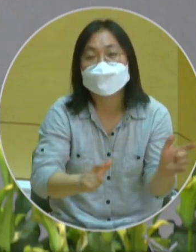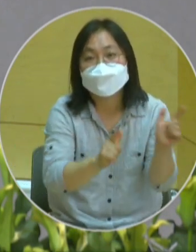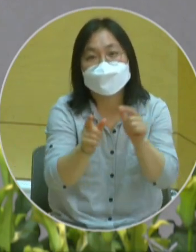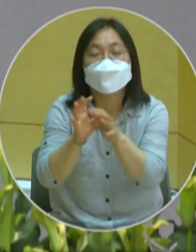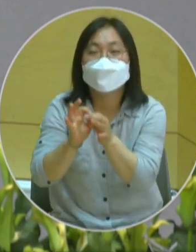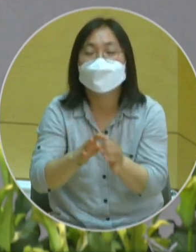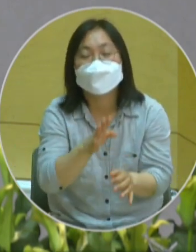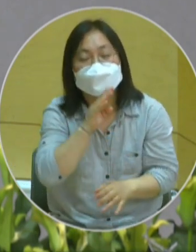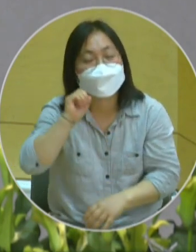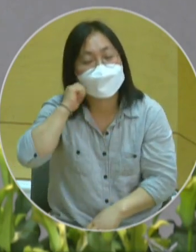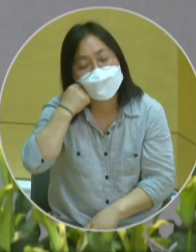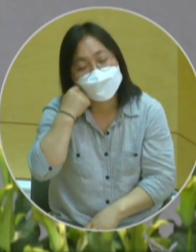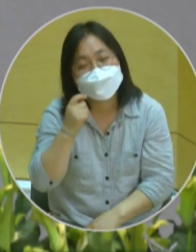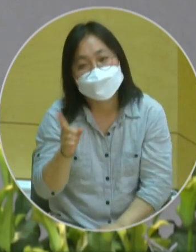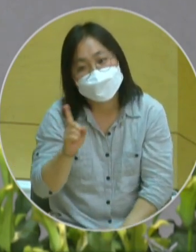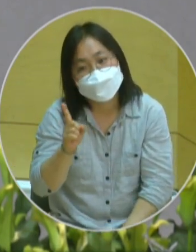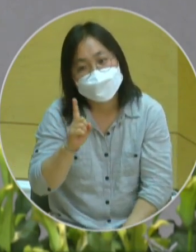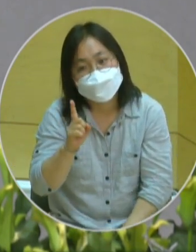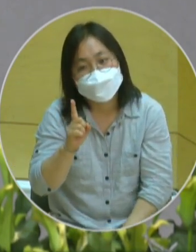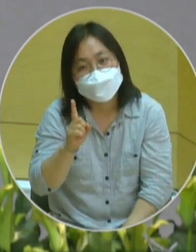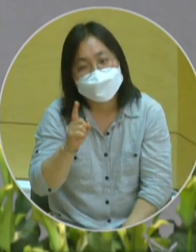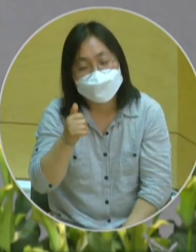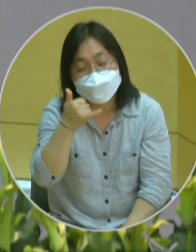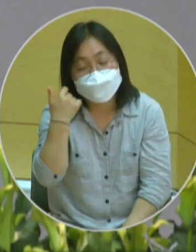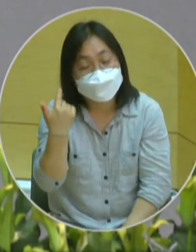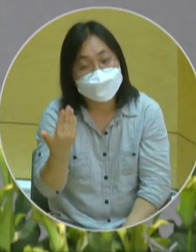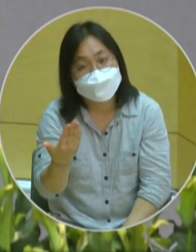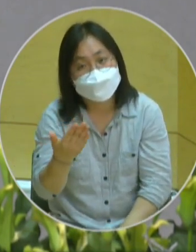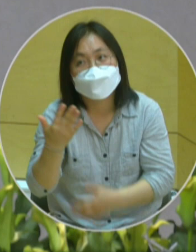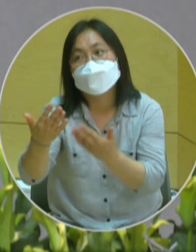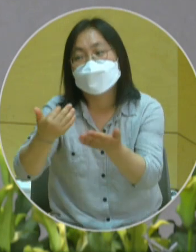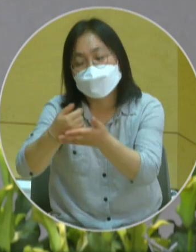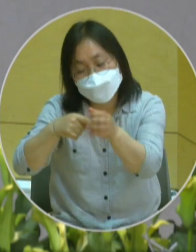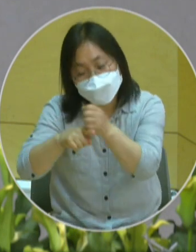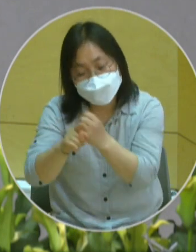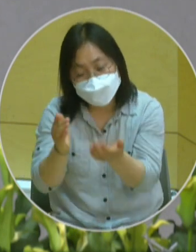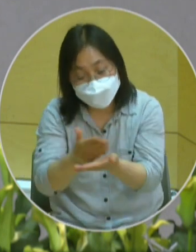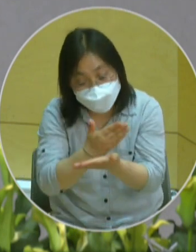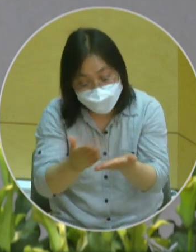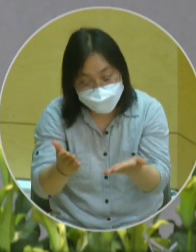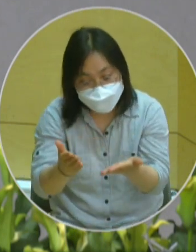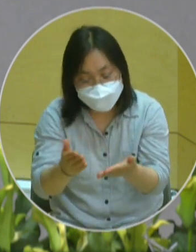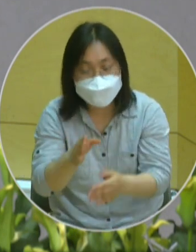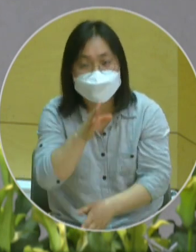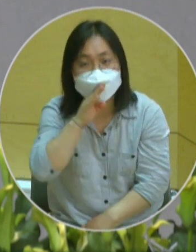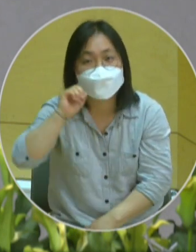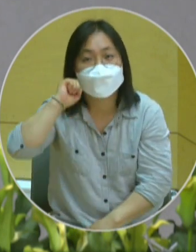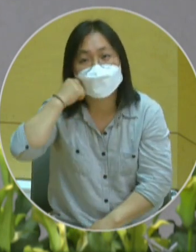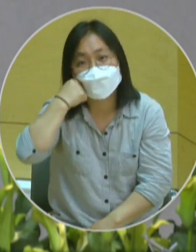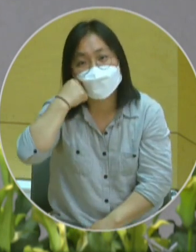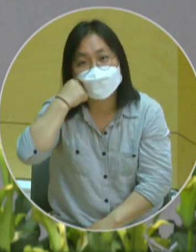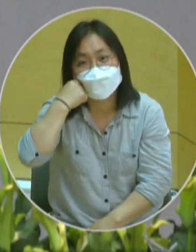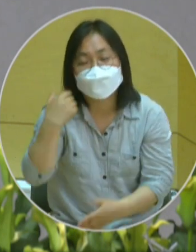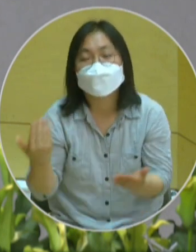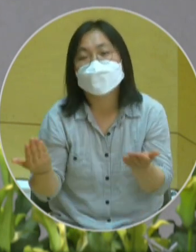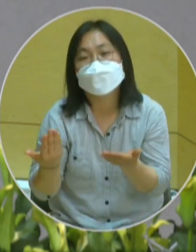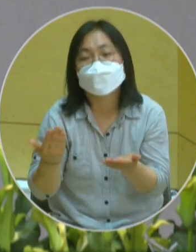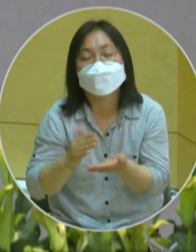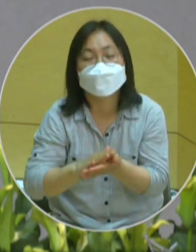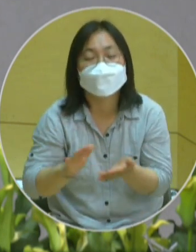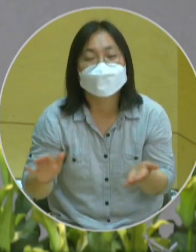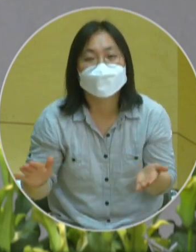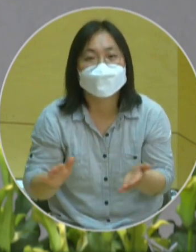신앙생활하면서 참 어려운 것이 무엇이 있는가 하면 하나님의 뜻을 분별하는 것이 참 어려운 그런 일